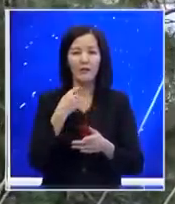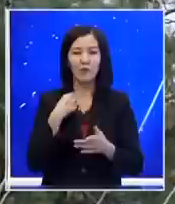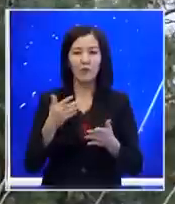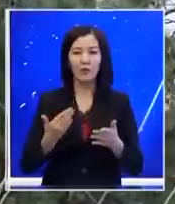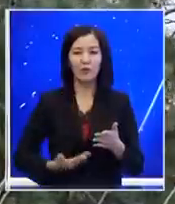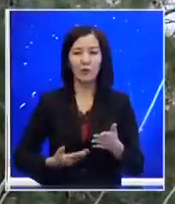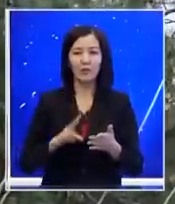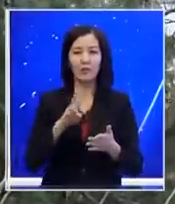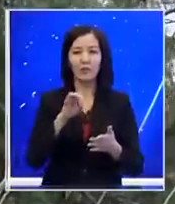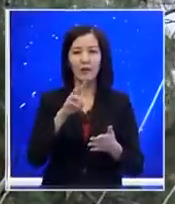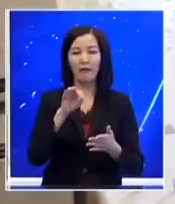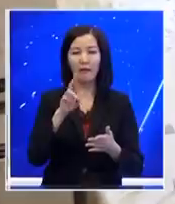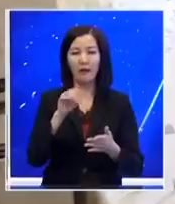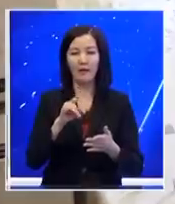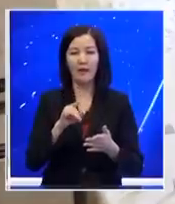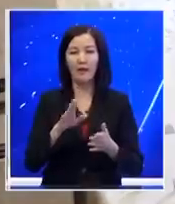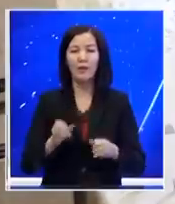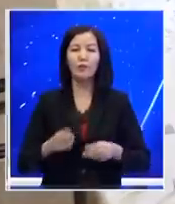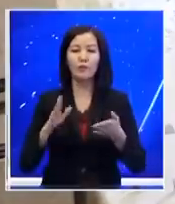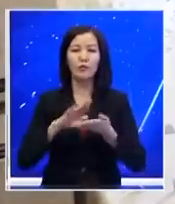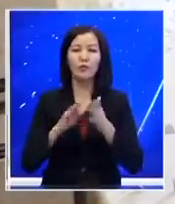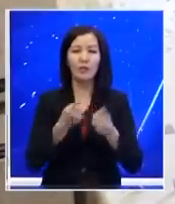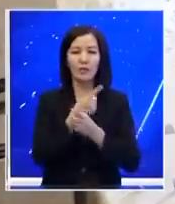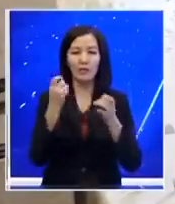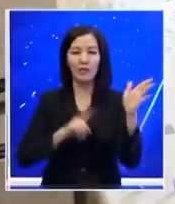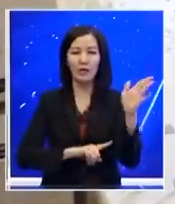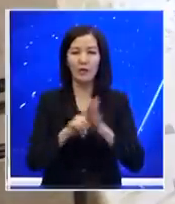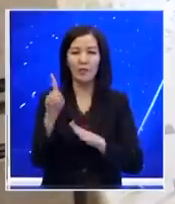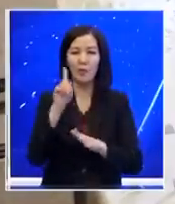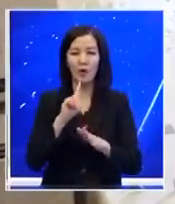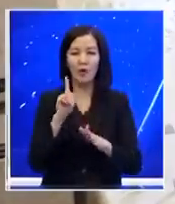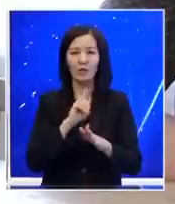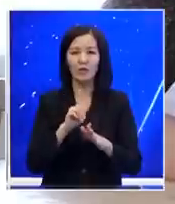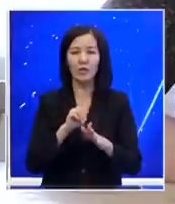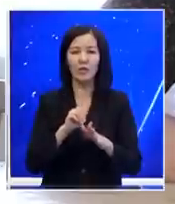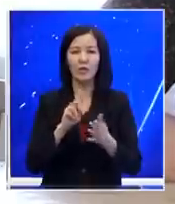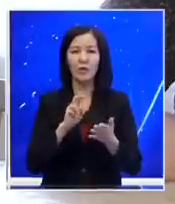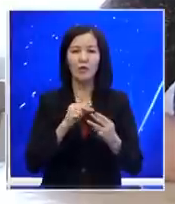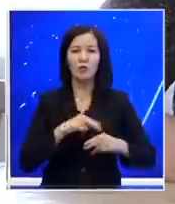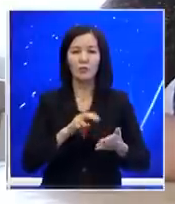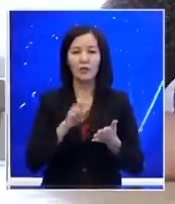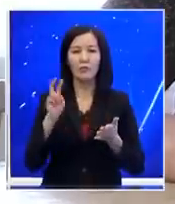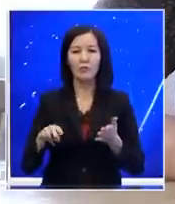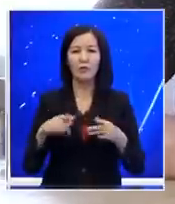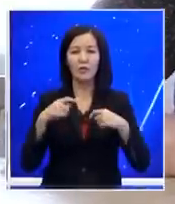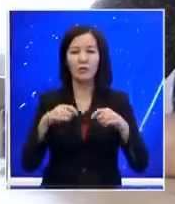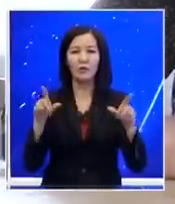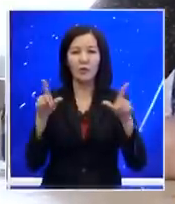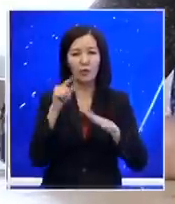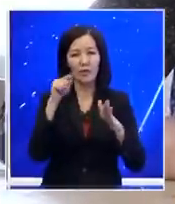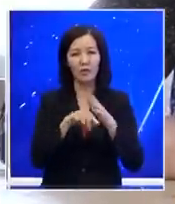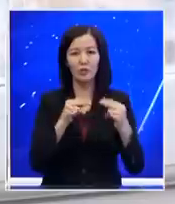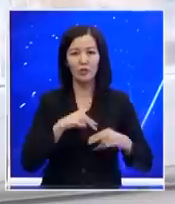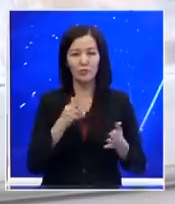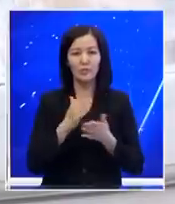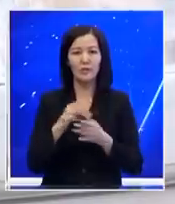Васюк Талдықорған қаласының тұрғыны. Елде төтенше жағдай жарияланғалы уақытша жұмыссыз. Ол осы уақытқа дейін шаһардағы сауда орталығын бірінде жұмыс